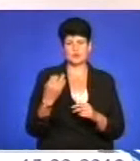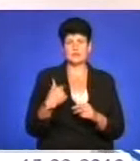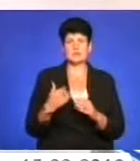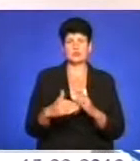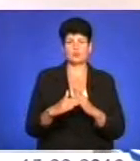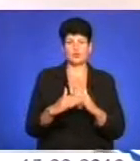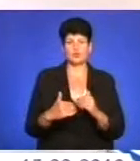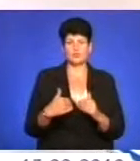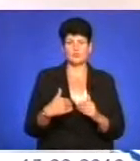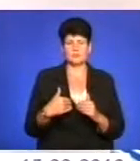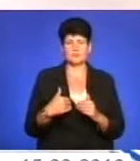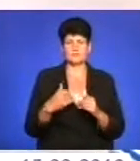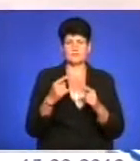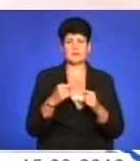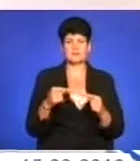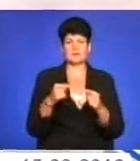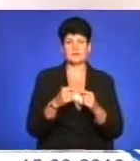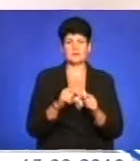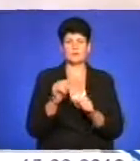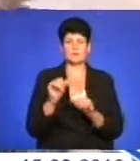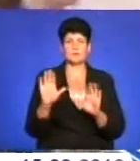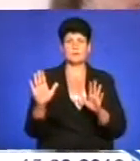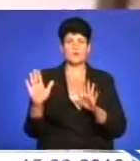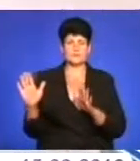мені дещо встановити деякі події.